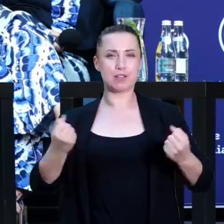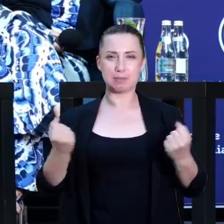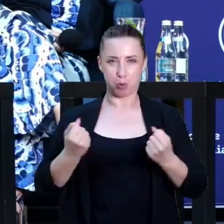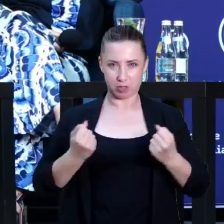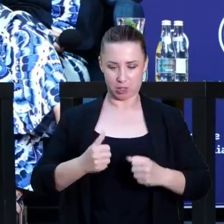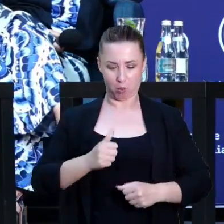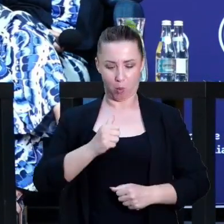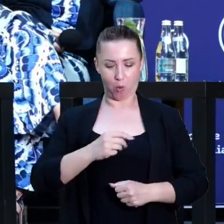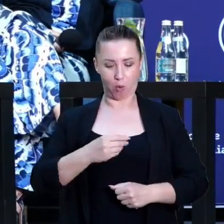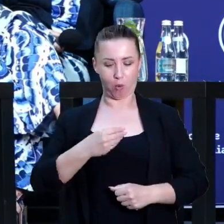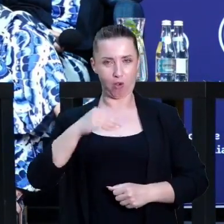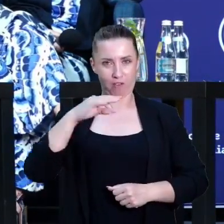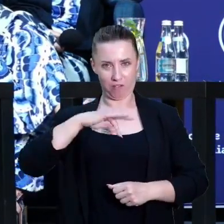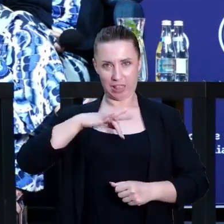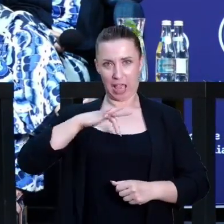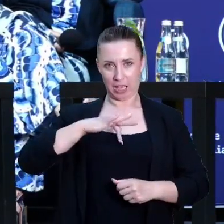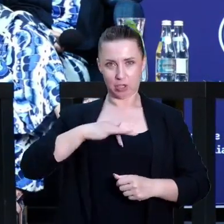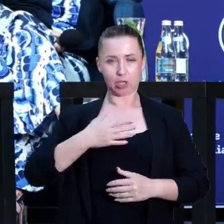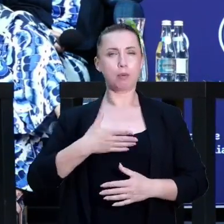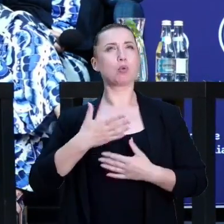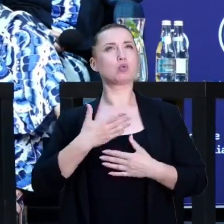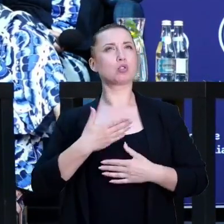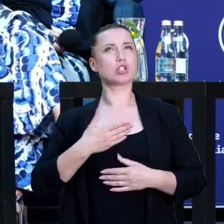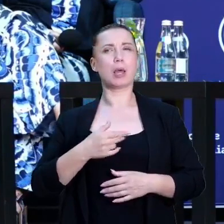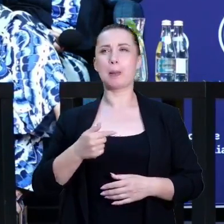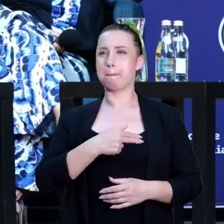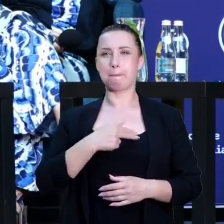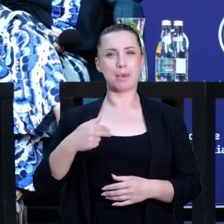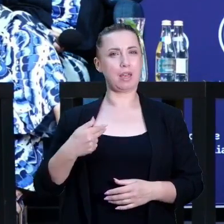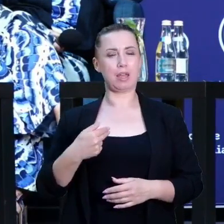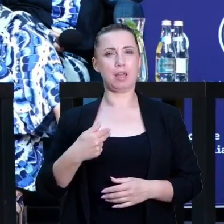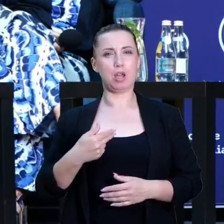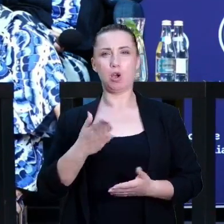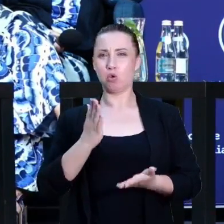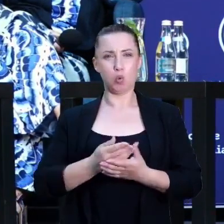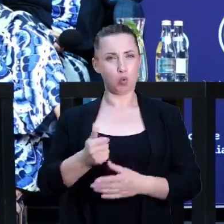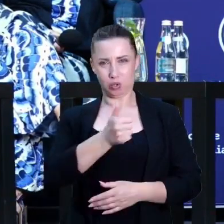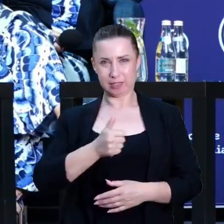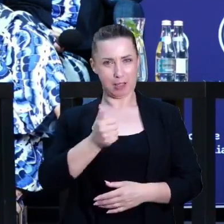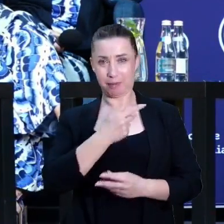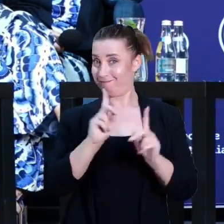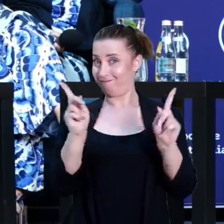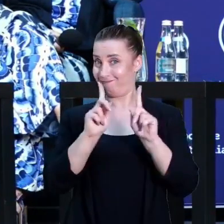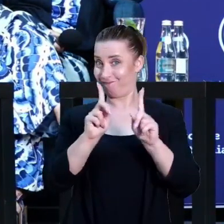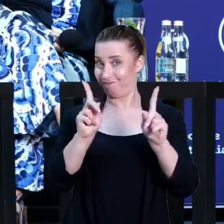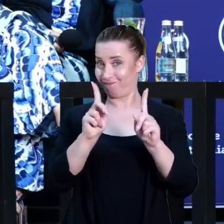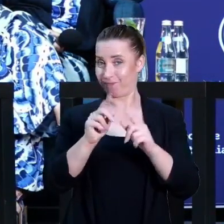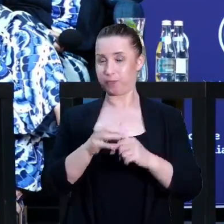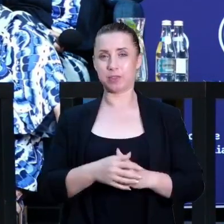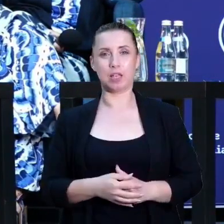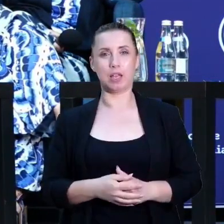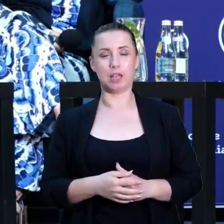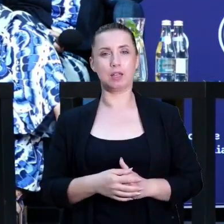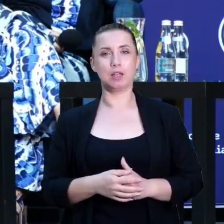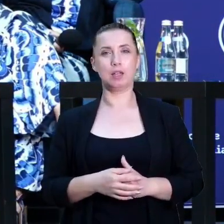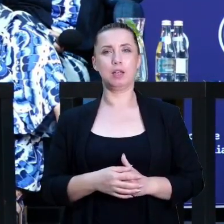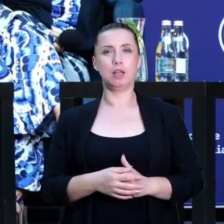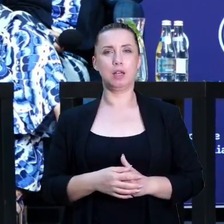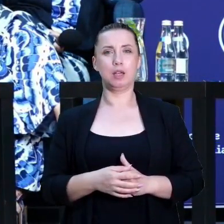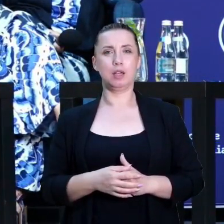poczucie, że nie jesteśmy same, prawda, to piękne zdanie, które towarzyszyło temu